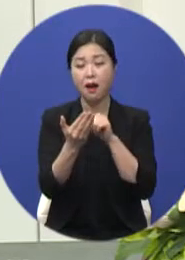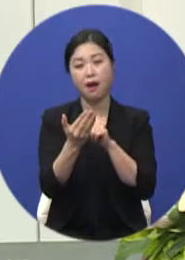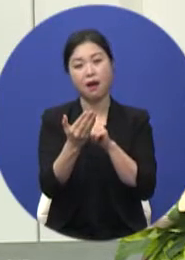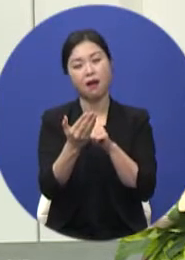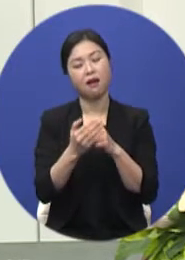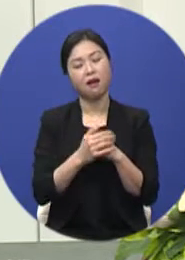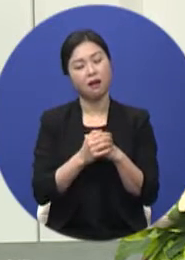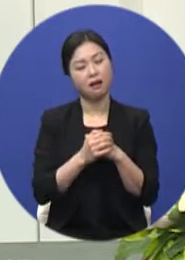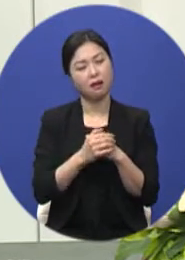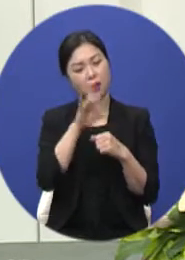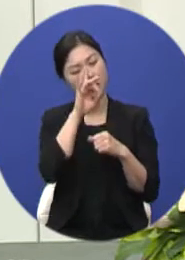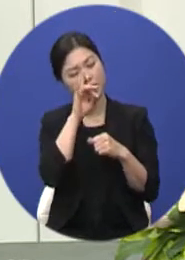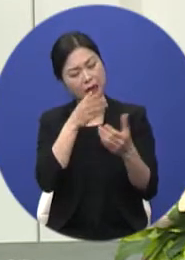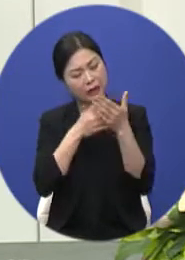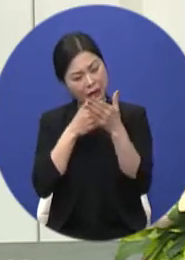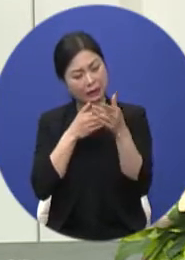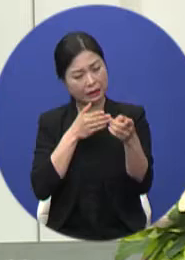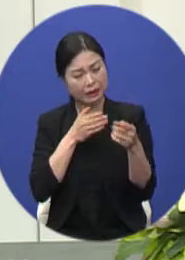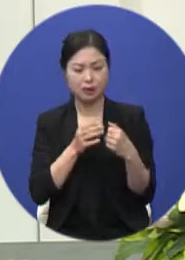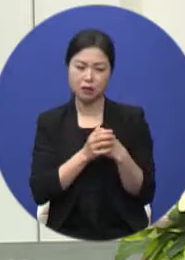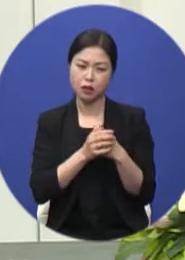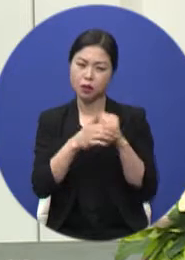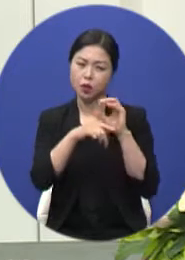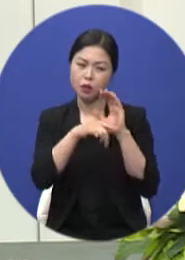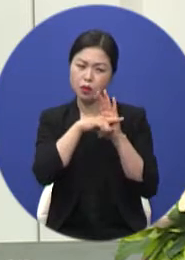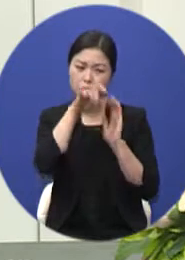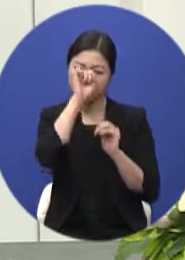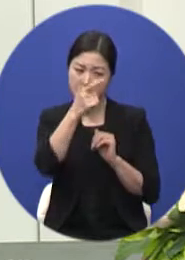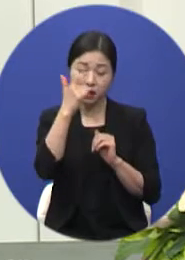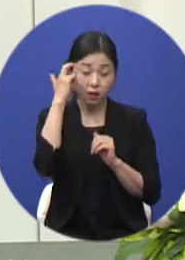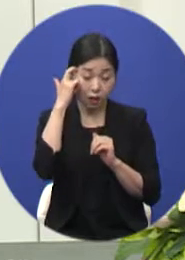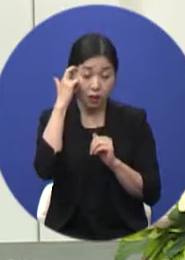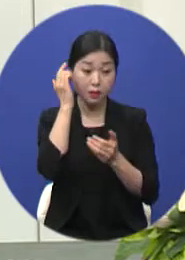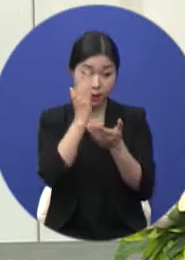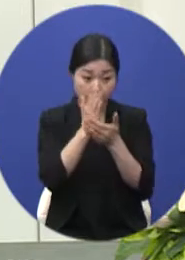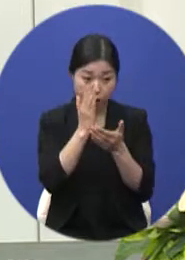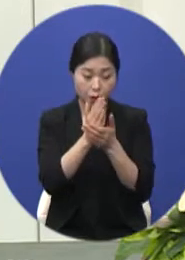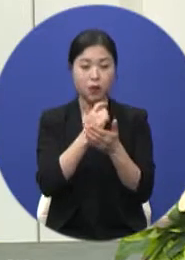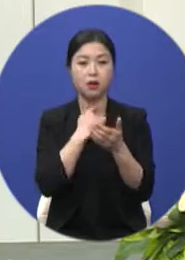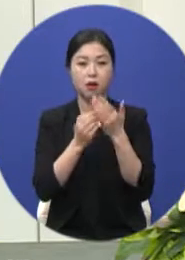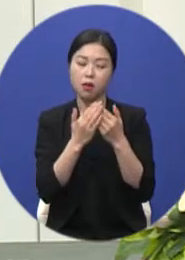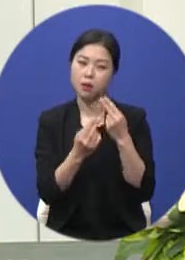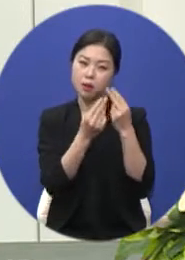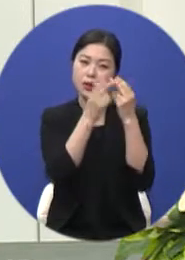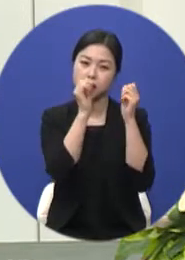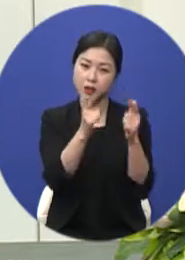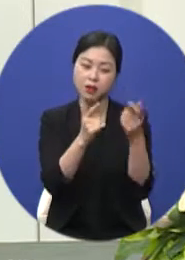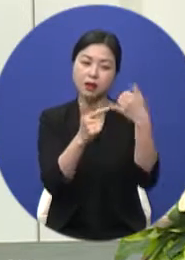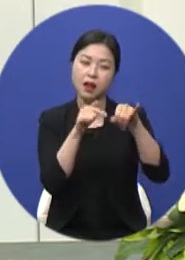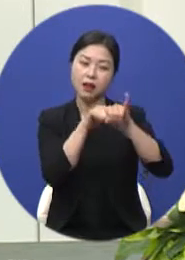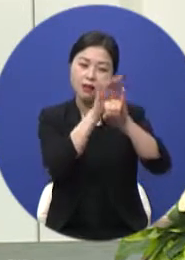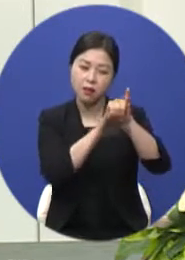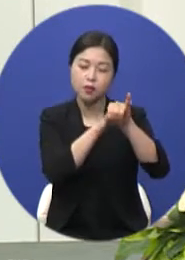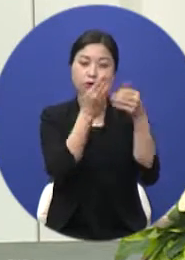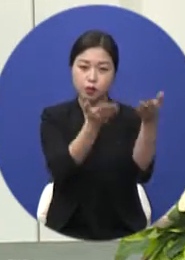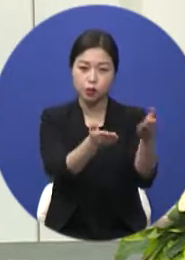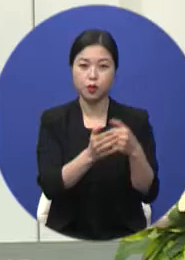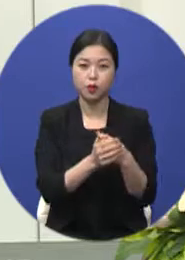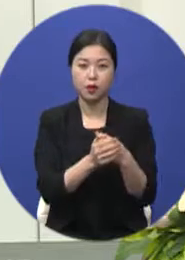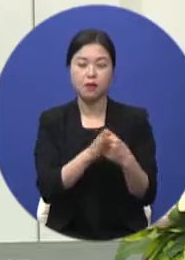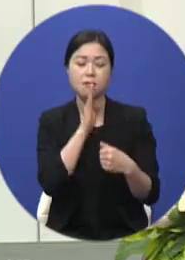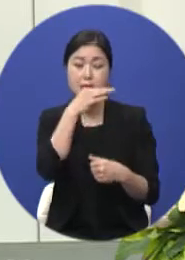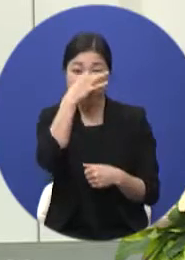부정적으로만 생각하지 마시고 오히려 경험을 쌓을 수 있는 계기로 좀 따님에게 만들어주시고, 정말 힘드시면